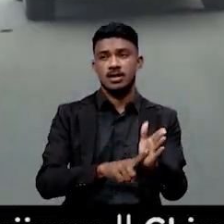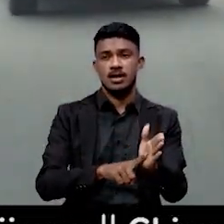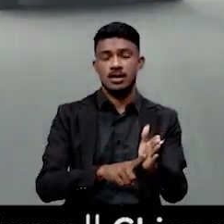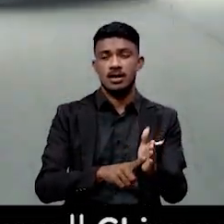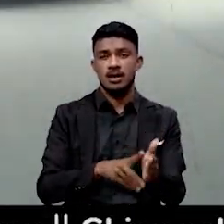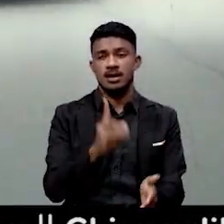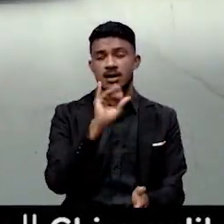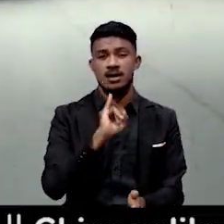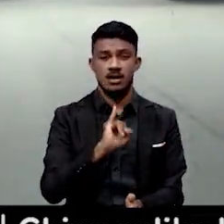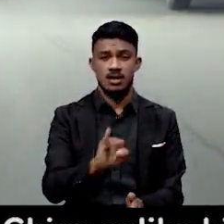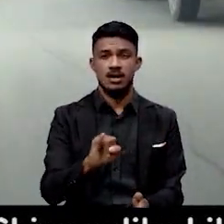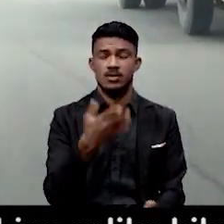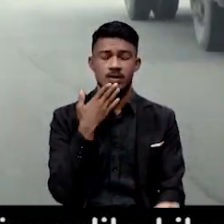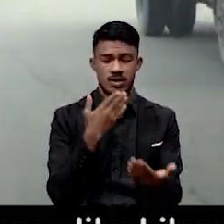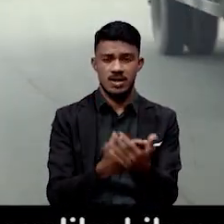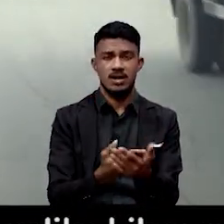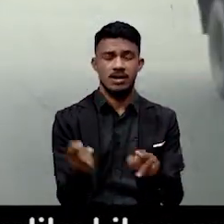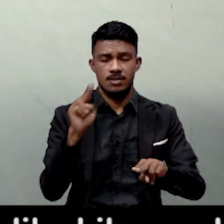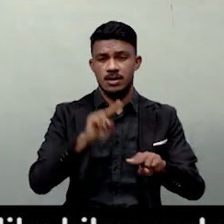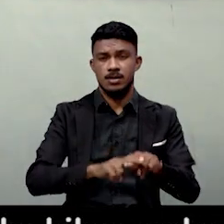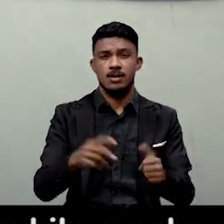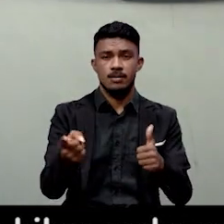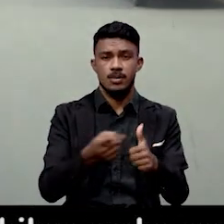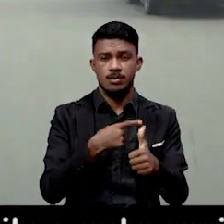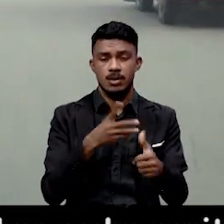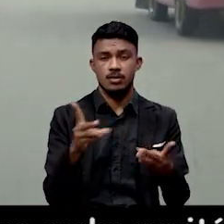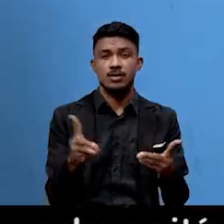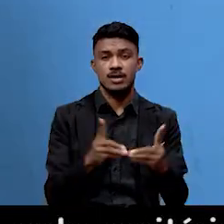atau sai dia kli utama kanai primero espaço